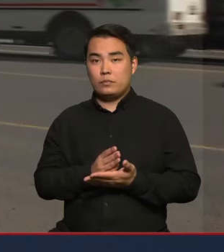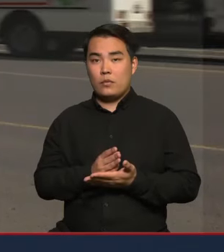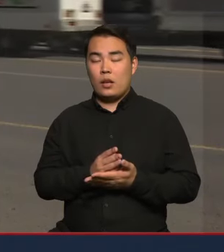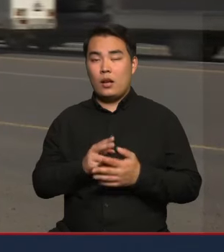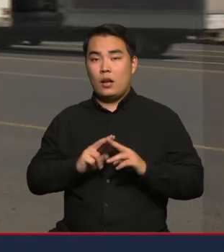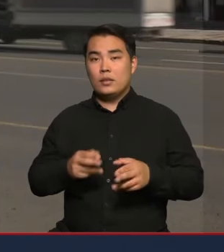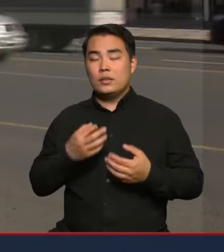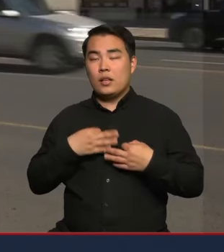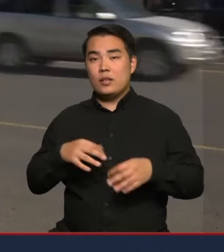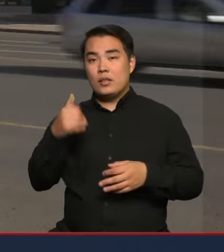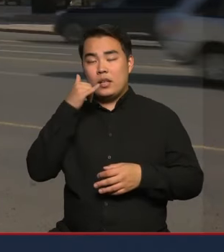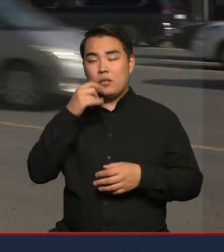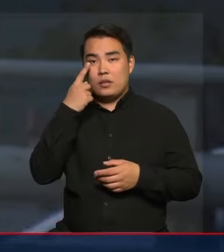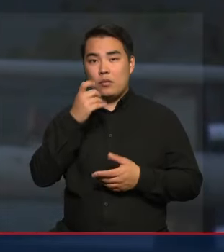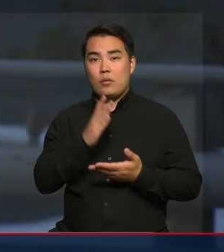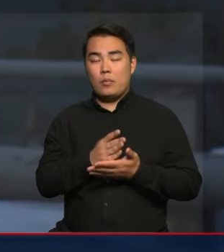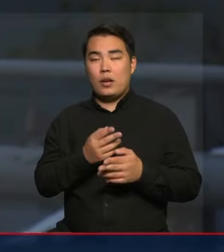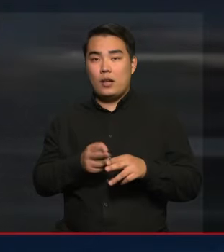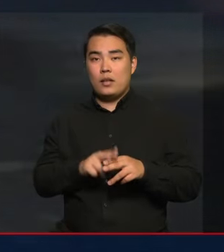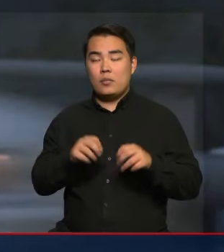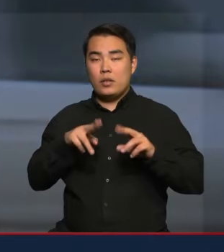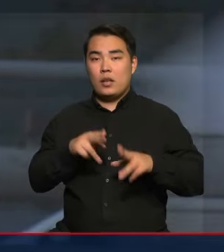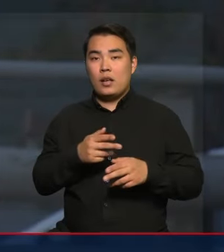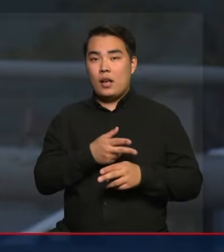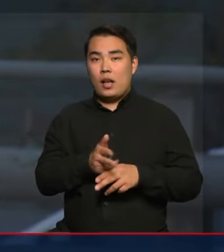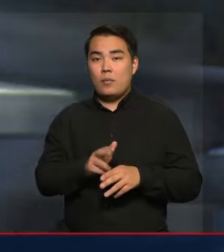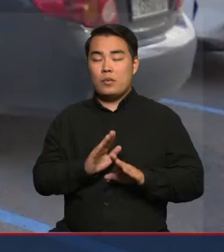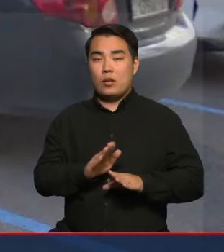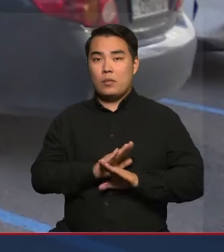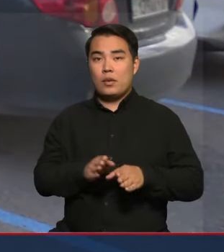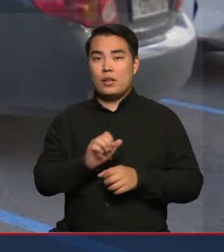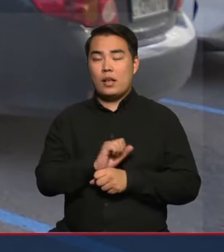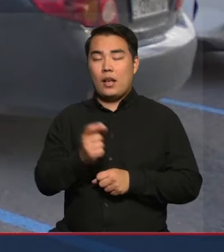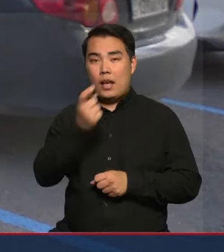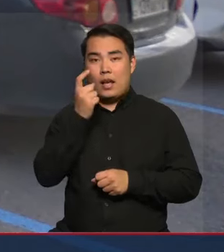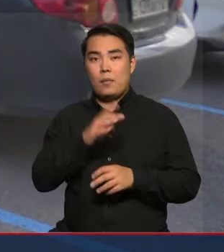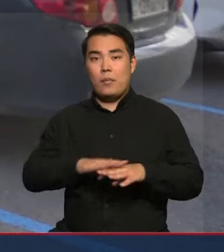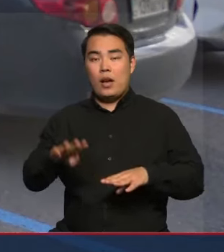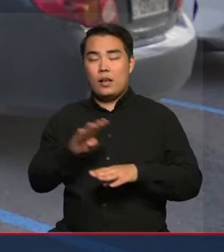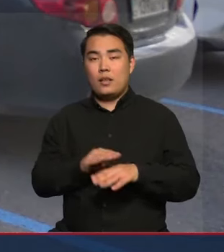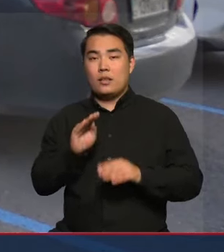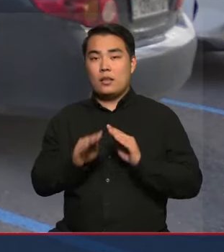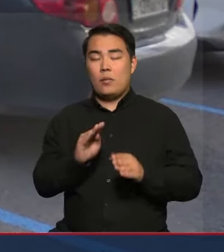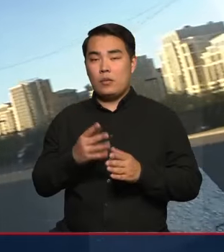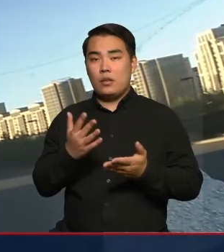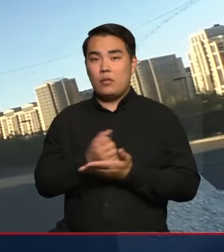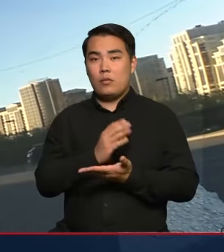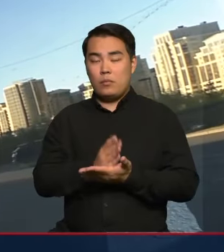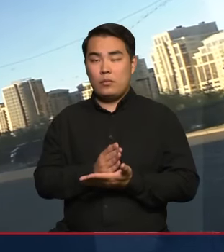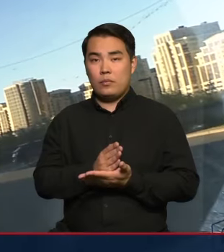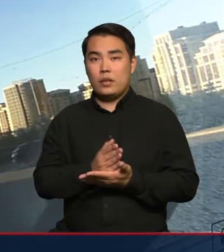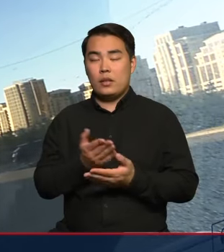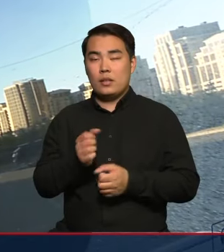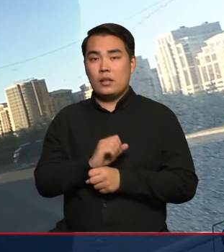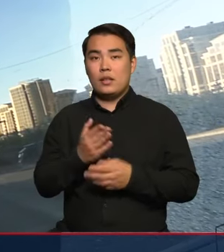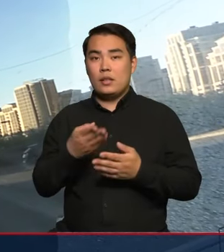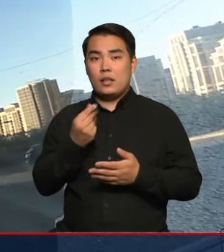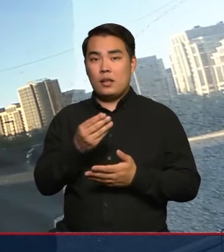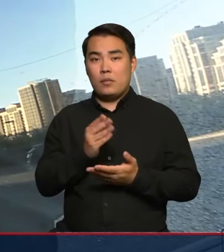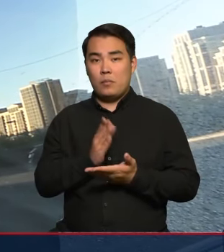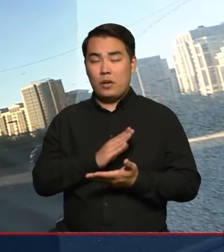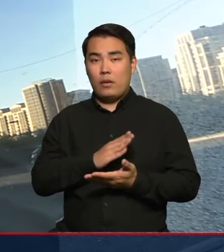Бірден телефоныңызға хабарлама келеді. Ал бұл арнайы камералармен емес, көлік иесінің банк қосымшасы арқылы анықталады. Автотұраққа ақша төлейсіз